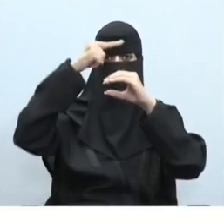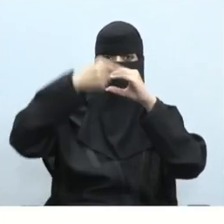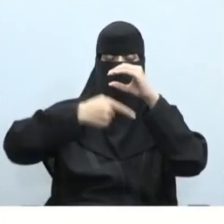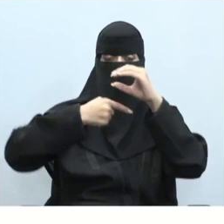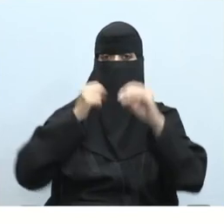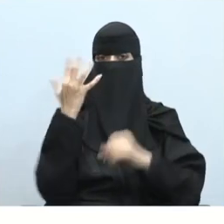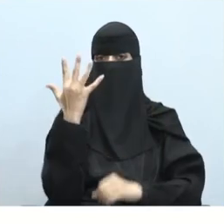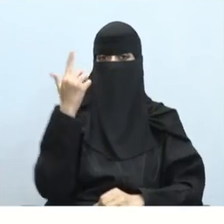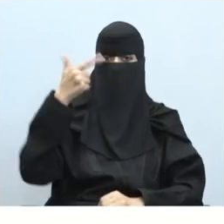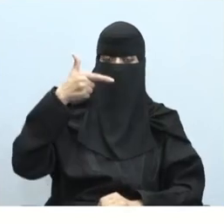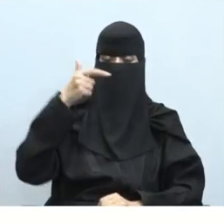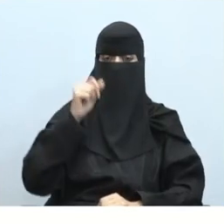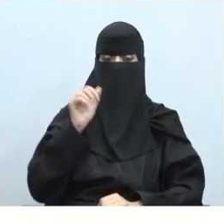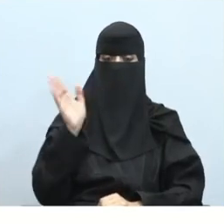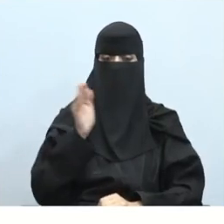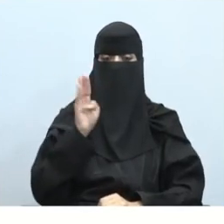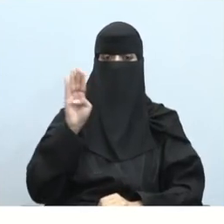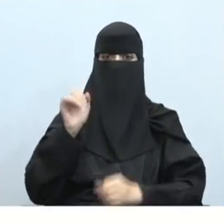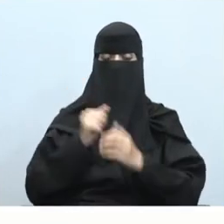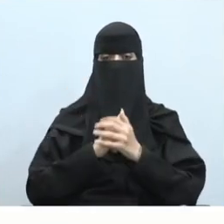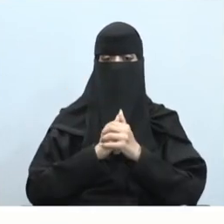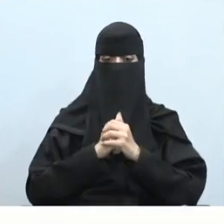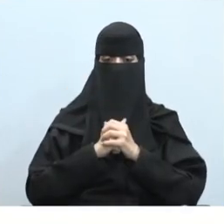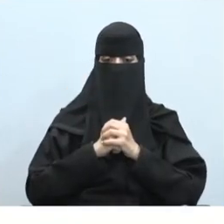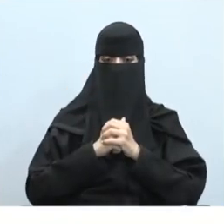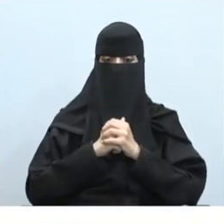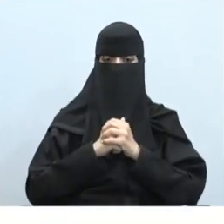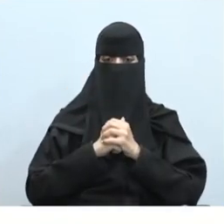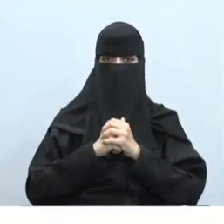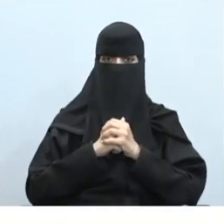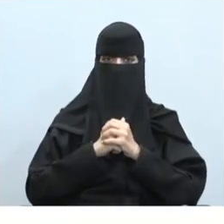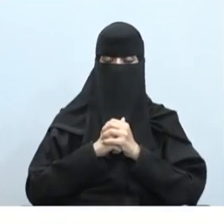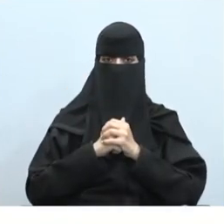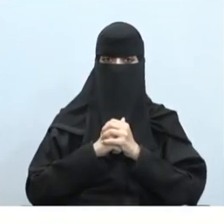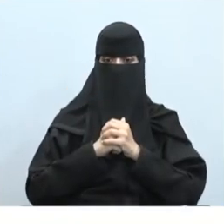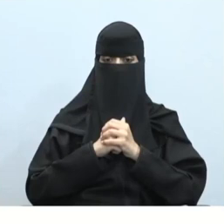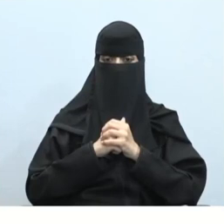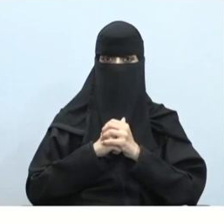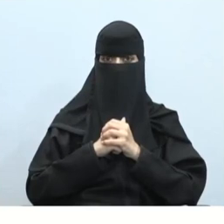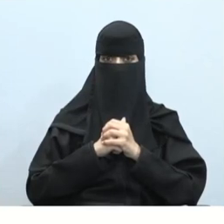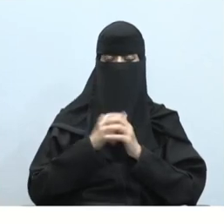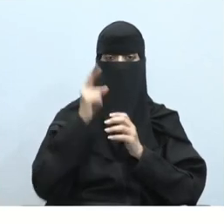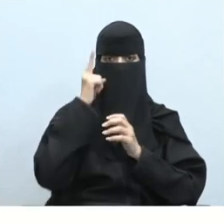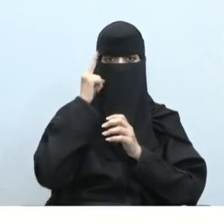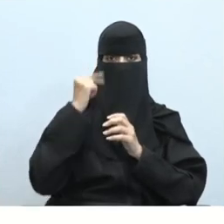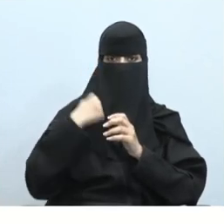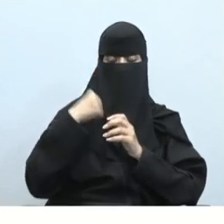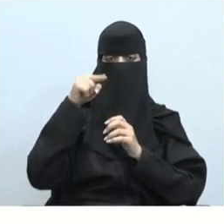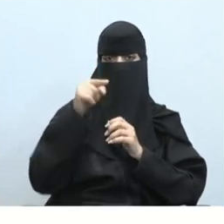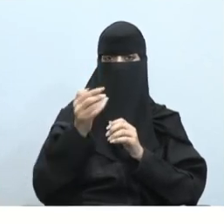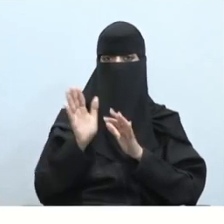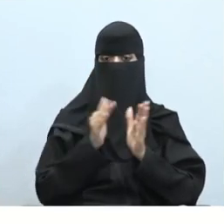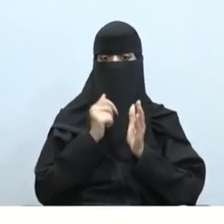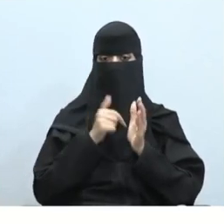بنحو الخمسه وسبعين كيلو ممتازين ابنائه وبناء الطلاب وتعرفنا انا وانتم على